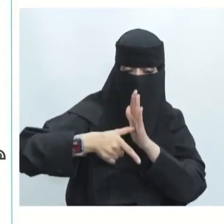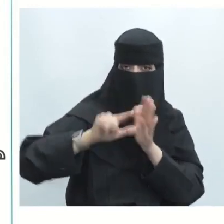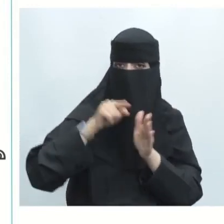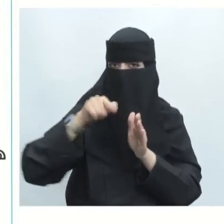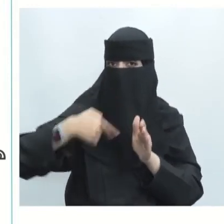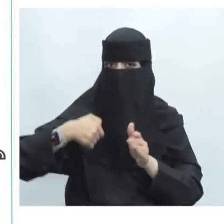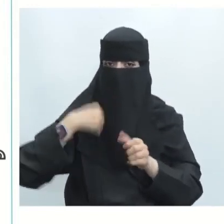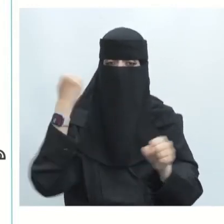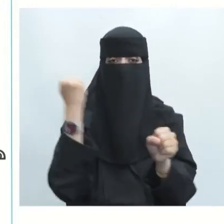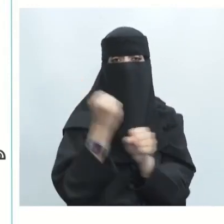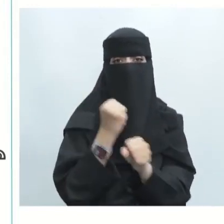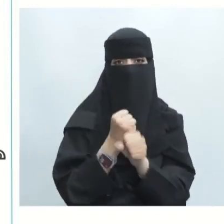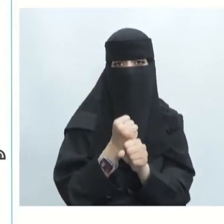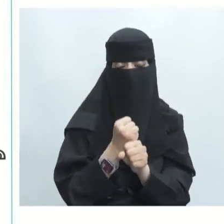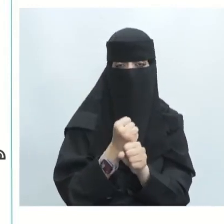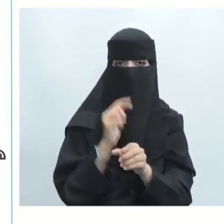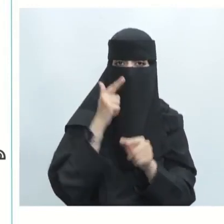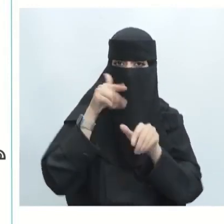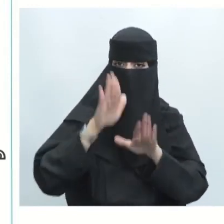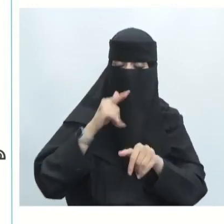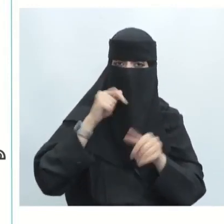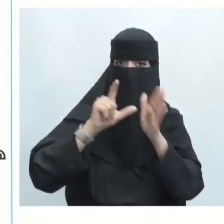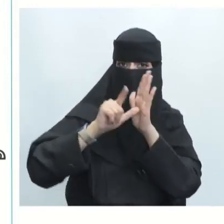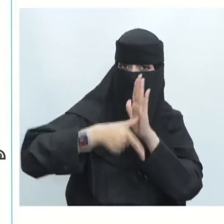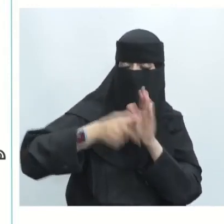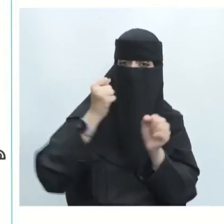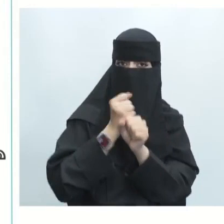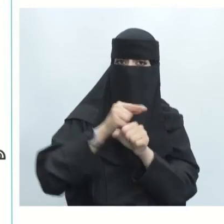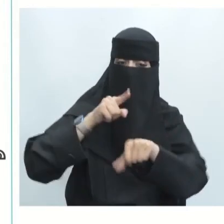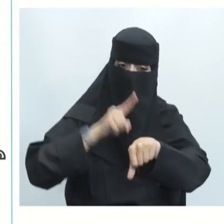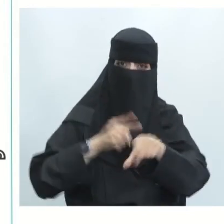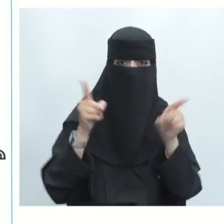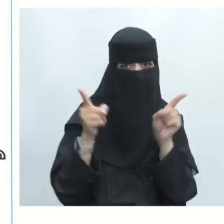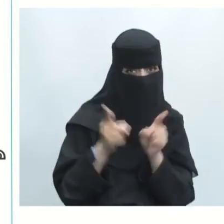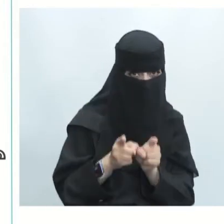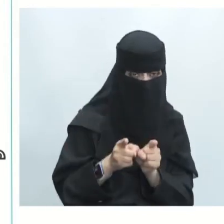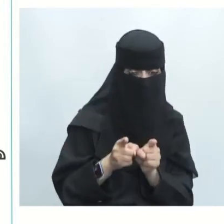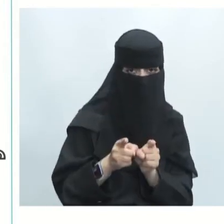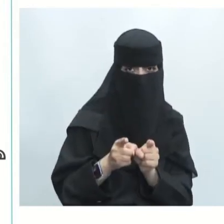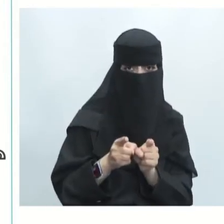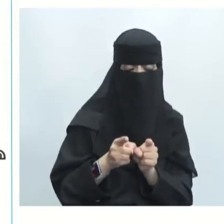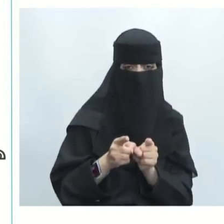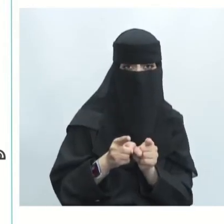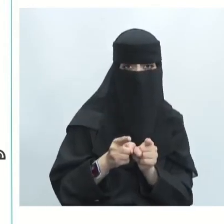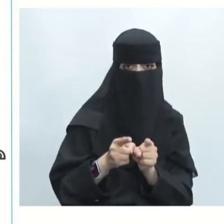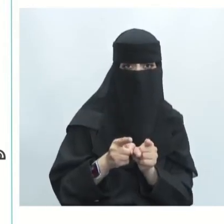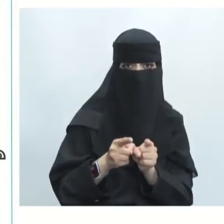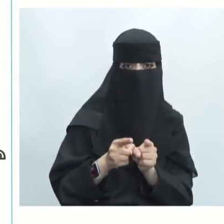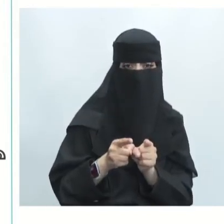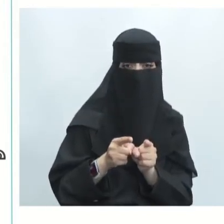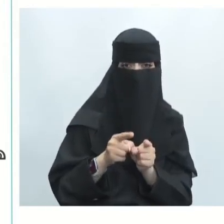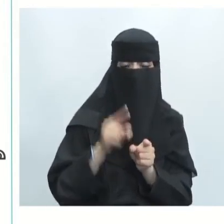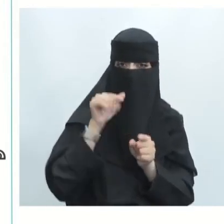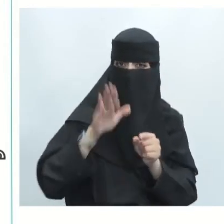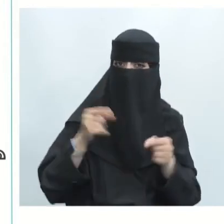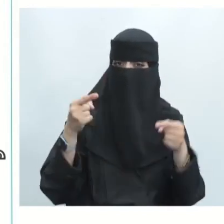يسمى بالتشغيل هو التخطيط الذي يتم بفتره قصيره وقصير المدى